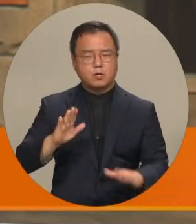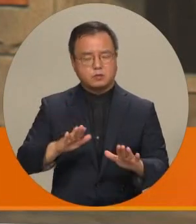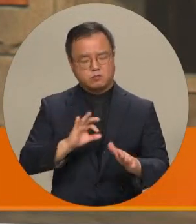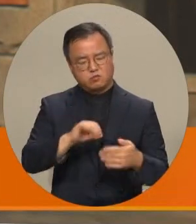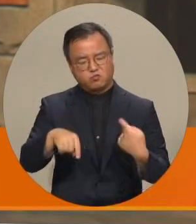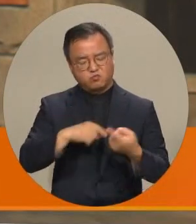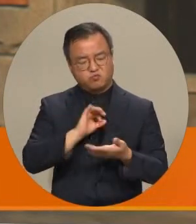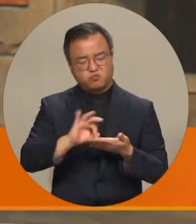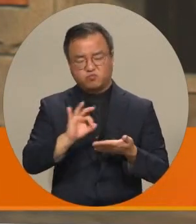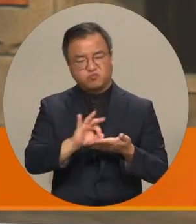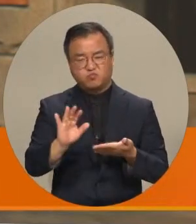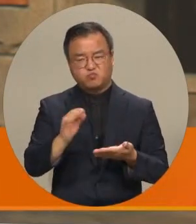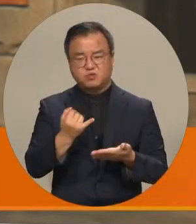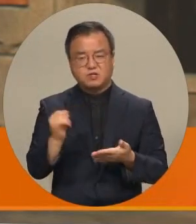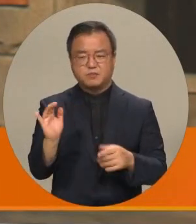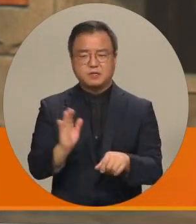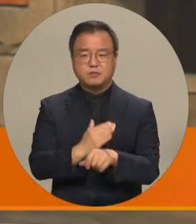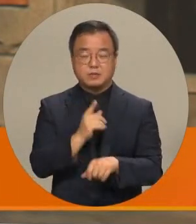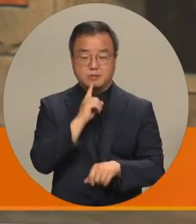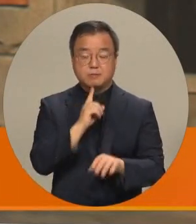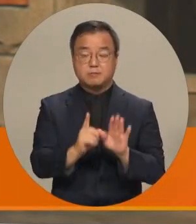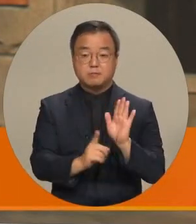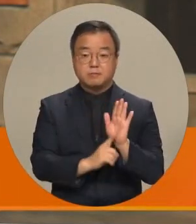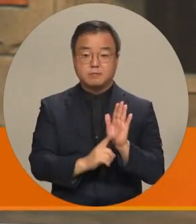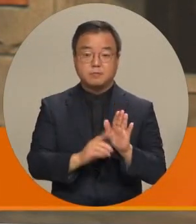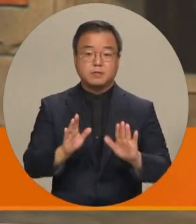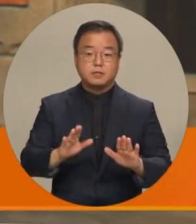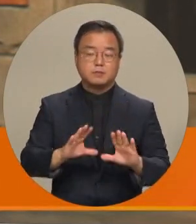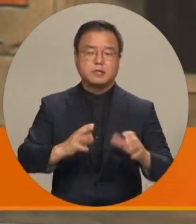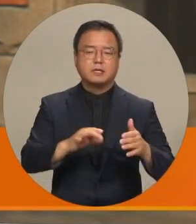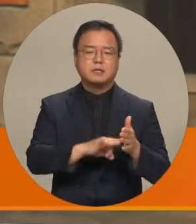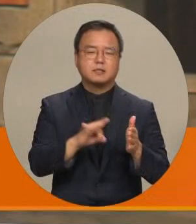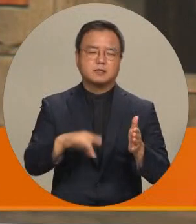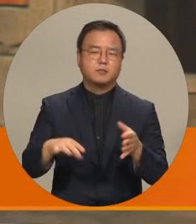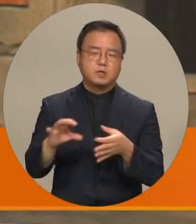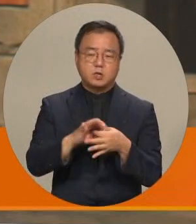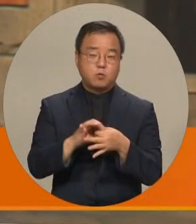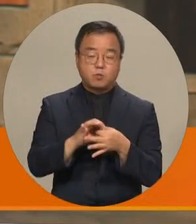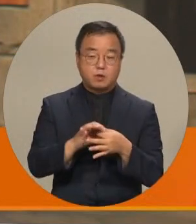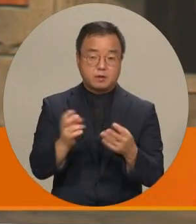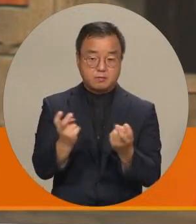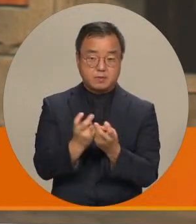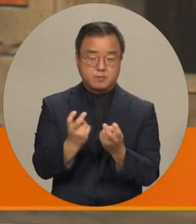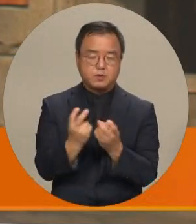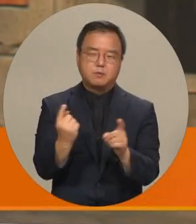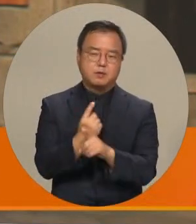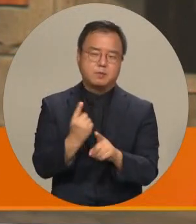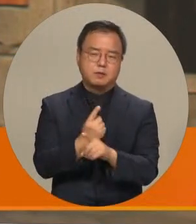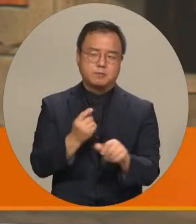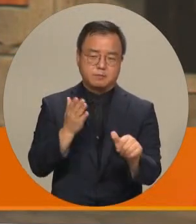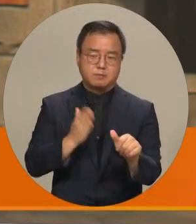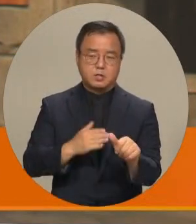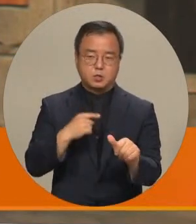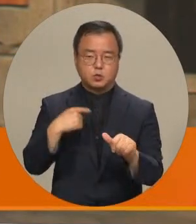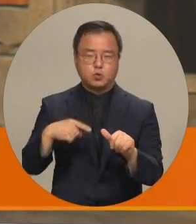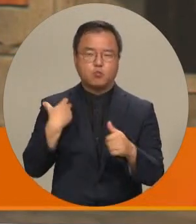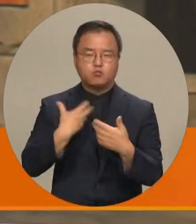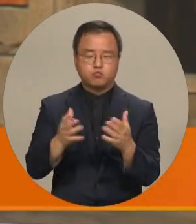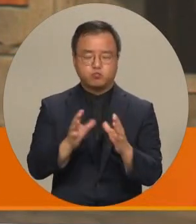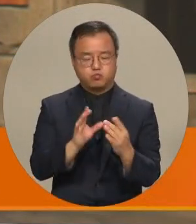감사원은 현재 내국세와 연동돼 있는 교부 방식도 개선할 것을 교육부에 통보했습니다 먼저 송성원 기자의